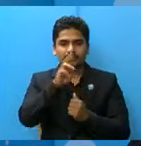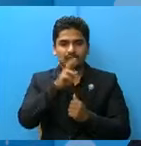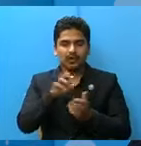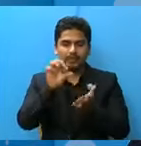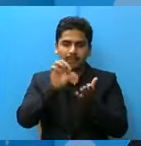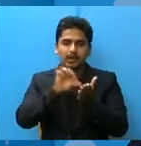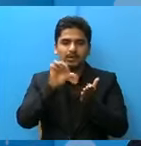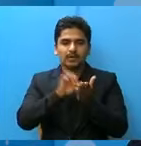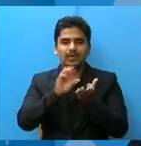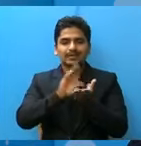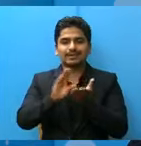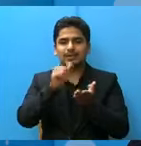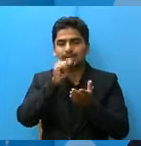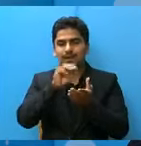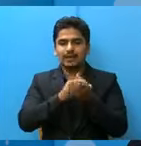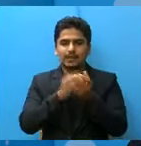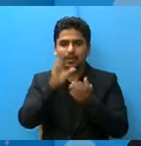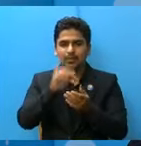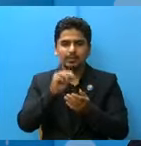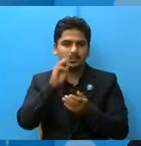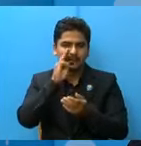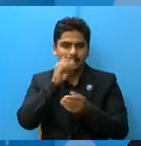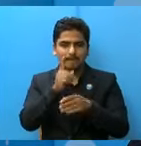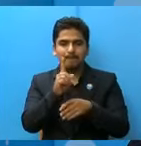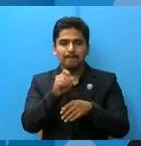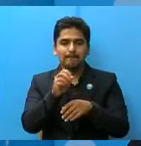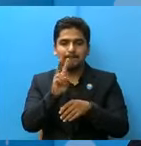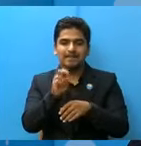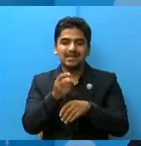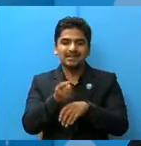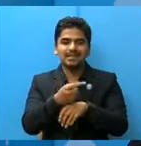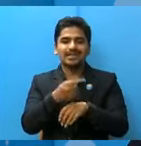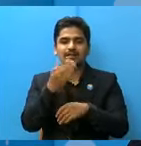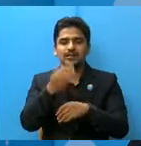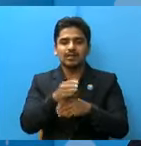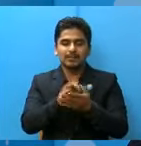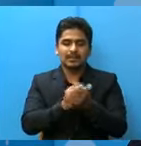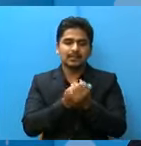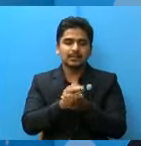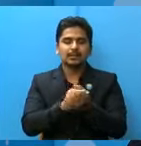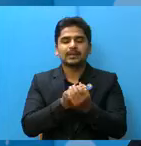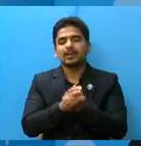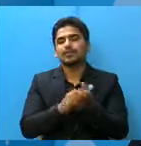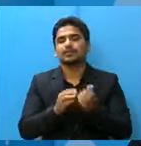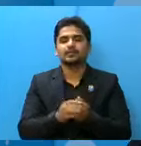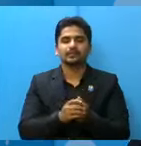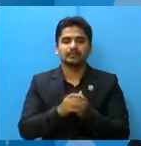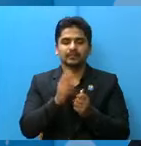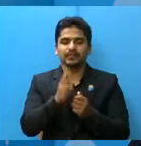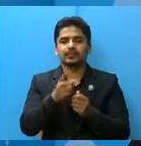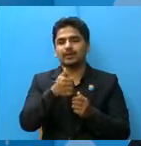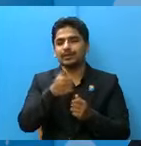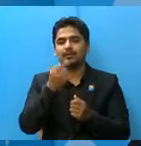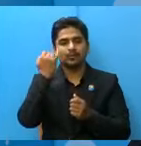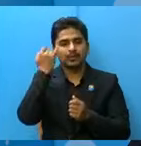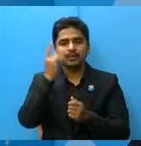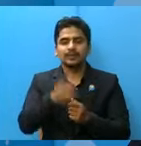पटक पटक साबुन पानिले क कमती मां 20 सेकेंड सम्मा मिची मिची हाथ धुनू नहीं हो